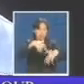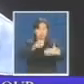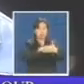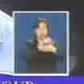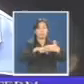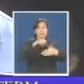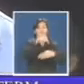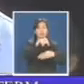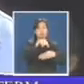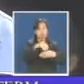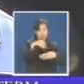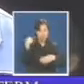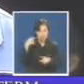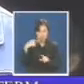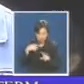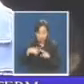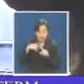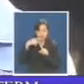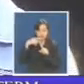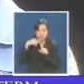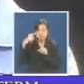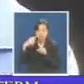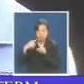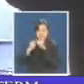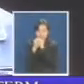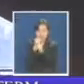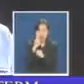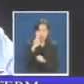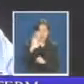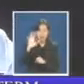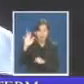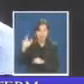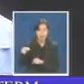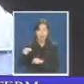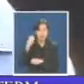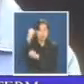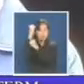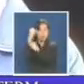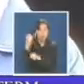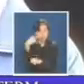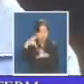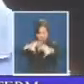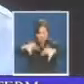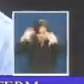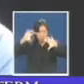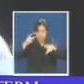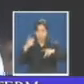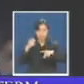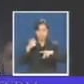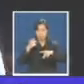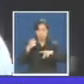มนุมกันเมษาพฤษภา53แล้วบอกว่ารัฐบาลไม่ชอบธรรมเนี่ยนะครับรัฐบาลดำรงตำแหน่งมาตั้งปีกว่า